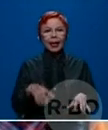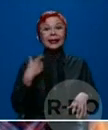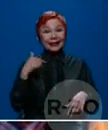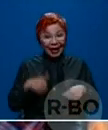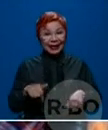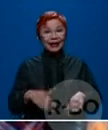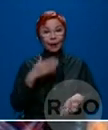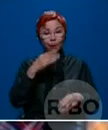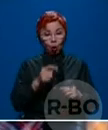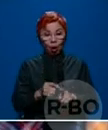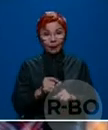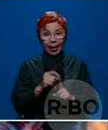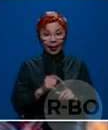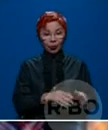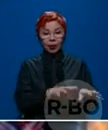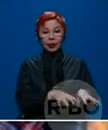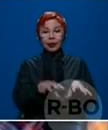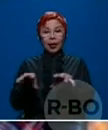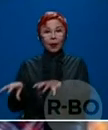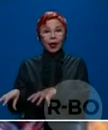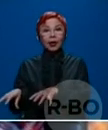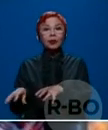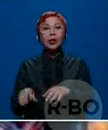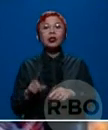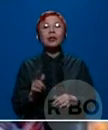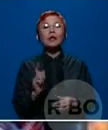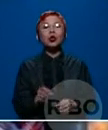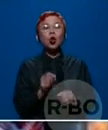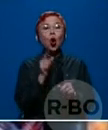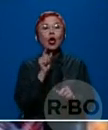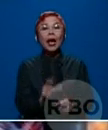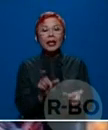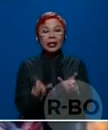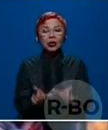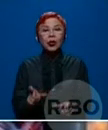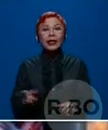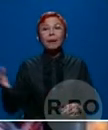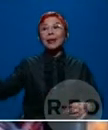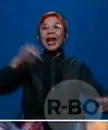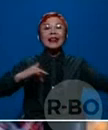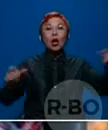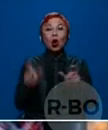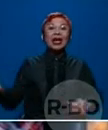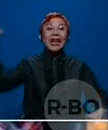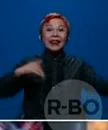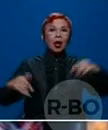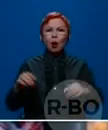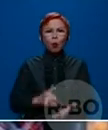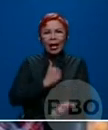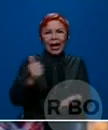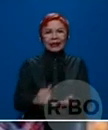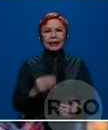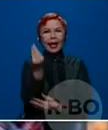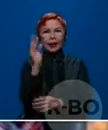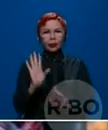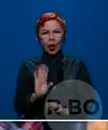itu adalah penyewa yang datang dari luar kota sebetulnya tapi kalau dia berktp DKI pasti dapat Rusun karena rumus kami sangat